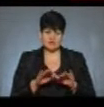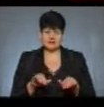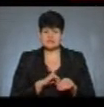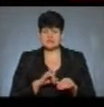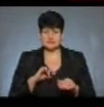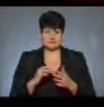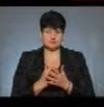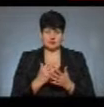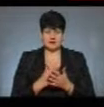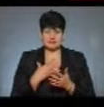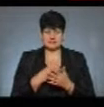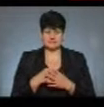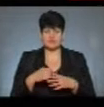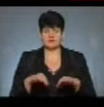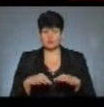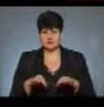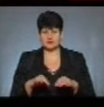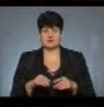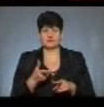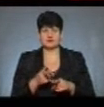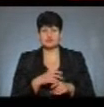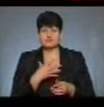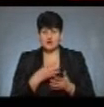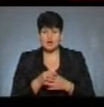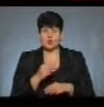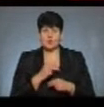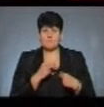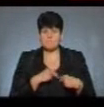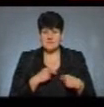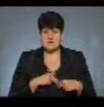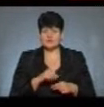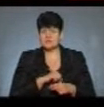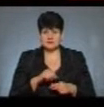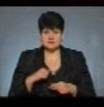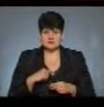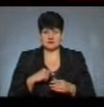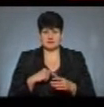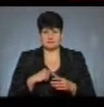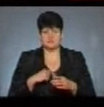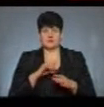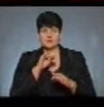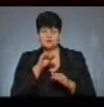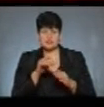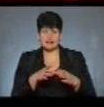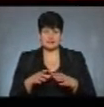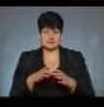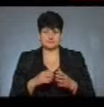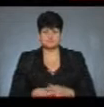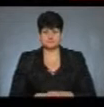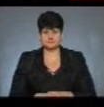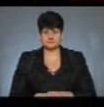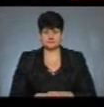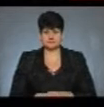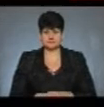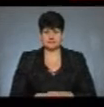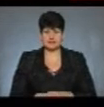автомобіль. Своєю працею вони озвучили казки. Тепер цей диск розкуповують, слухають їх казки.